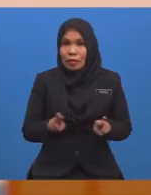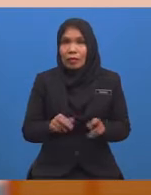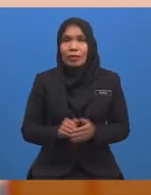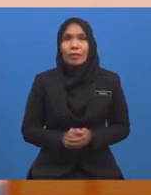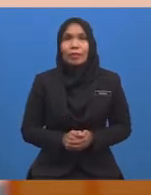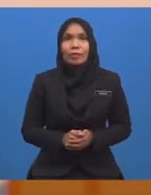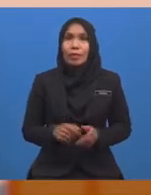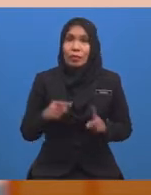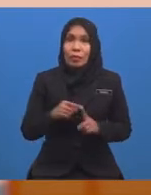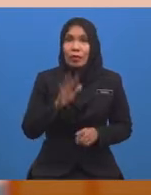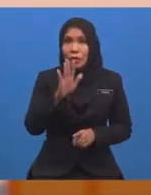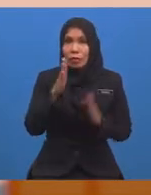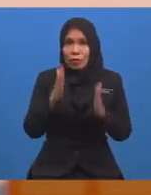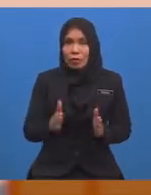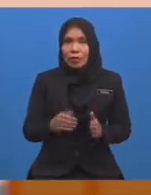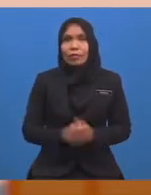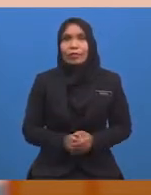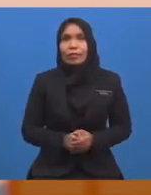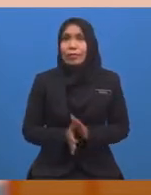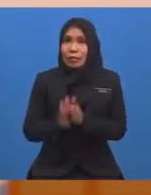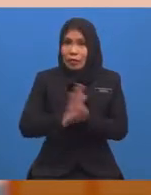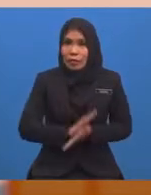Jawabannya adalah 10